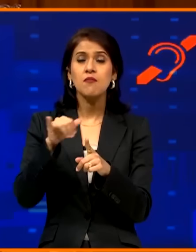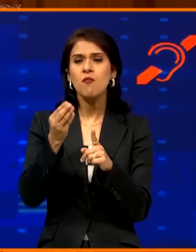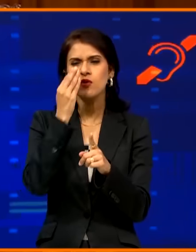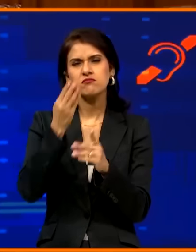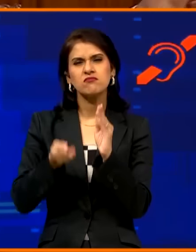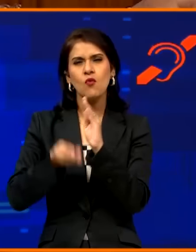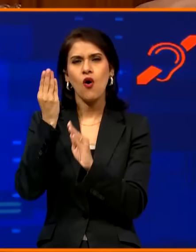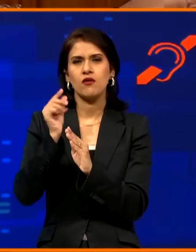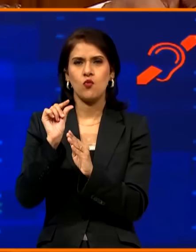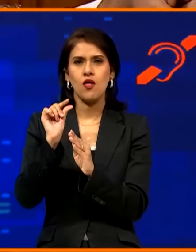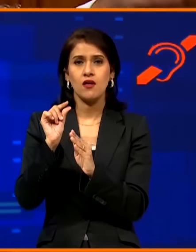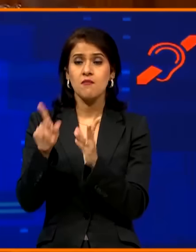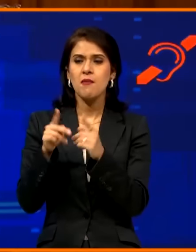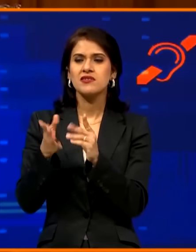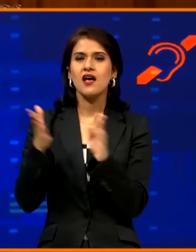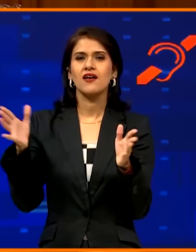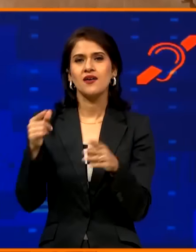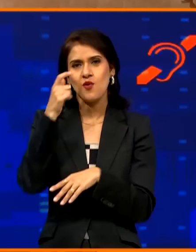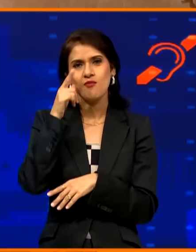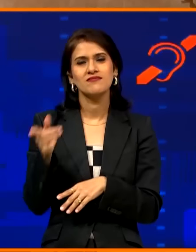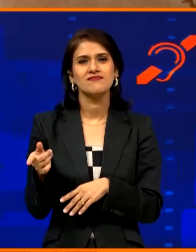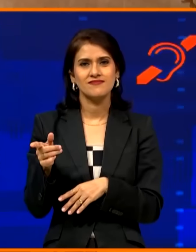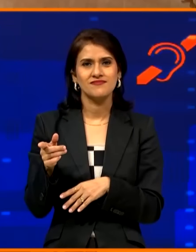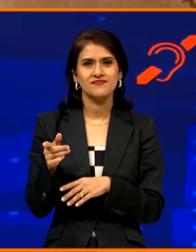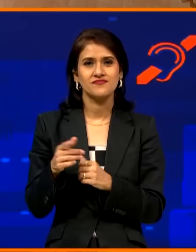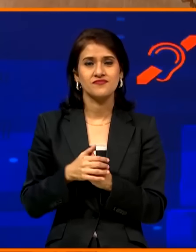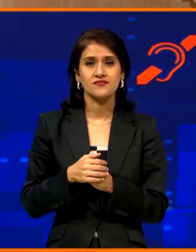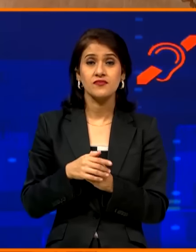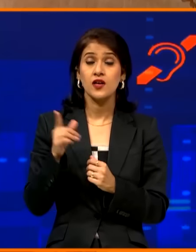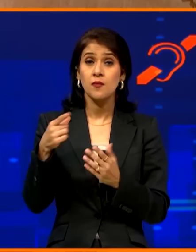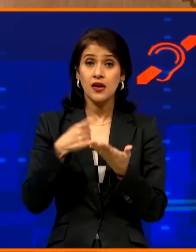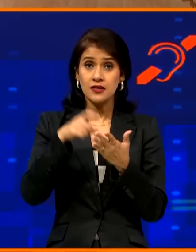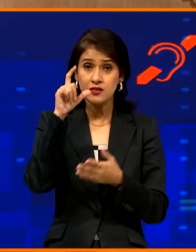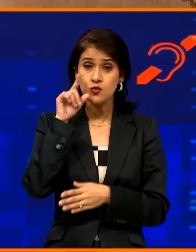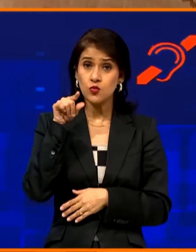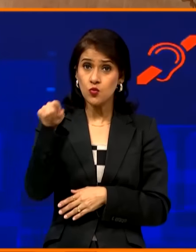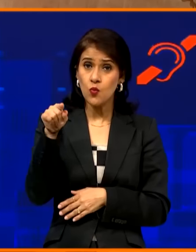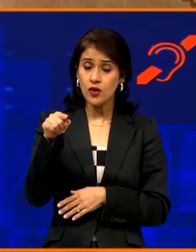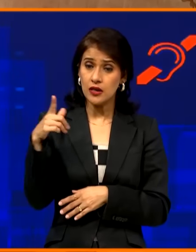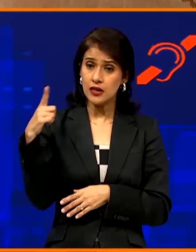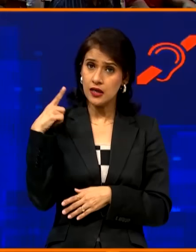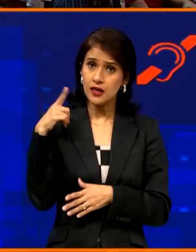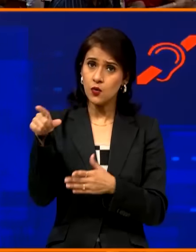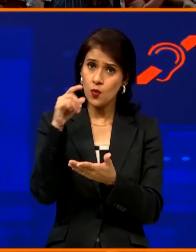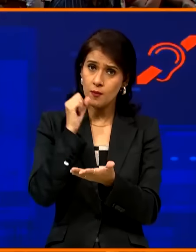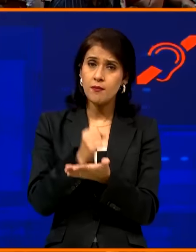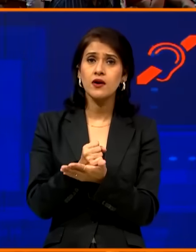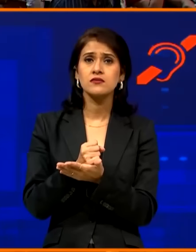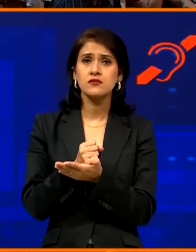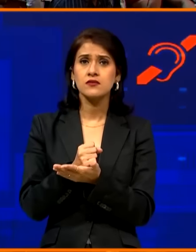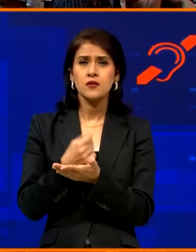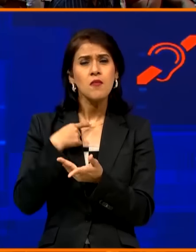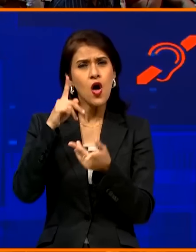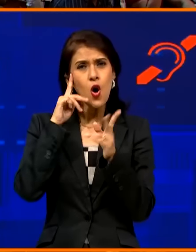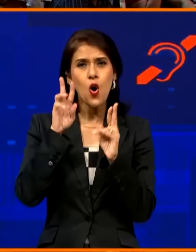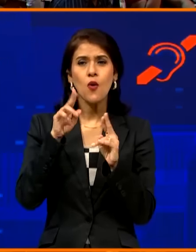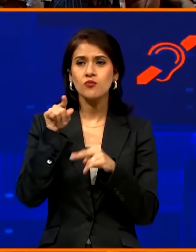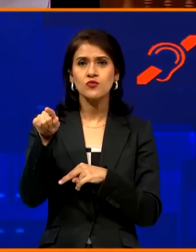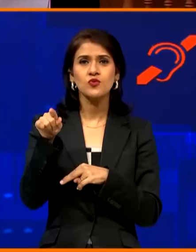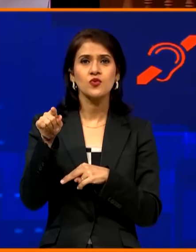है और सर उसमें आपको बहुत बड़ा किरदार अदा करना है आपको लीड लेनी है मैं आपसे य उम्मीद करता